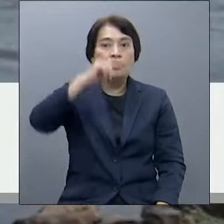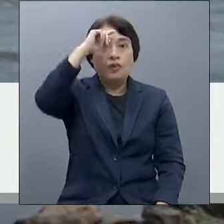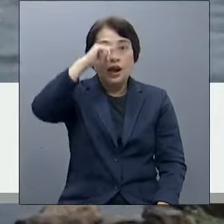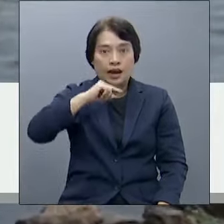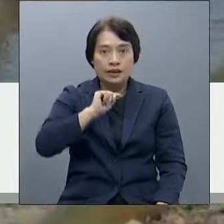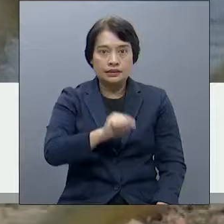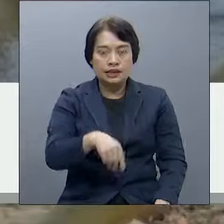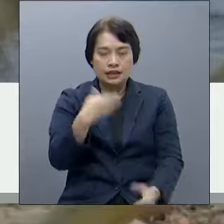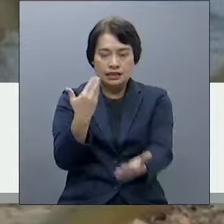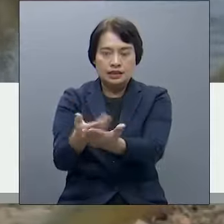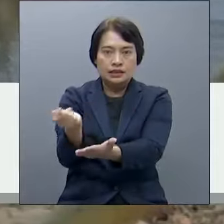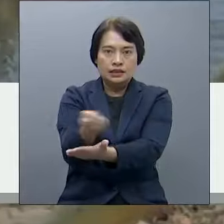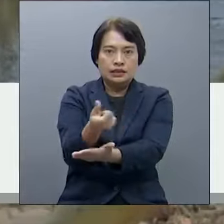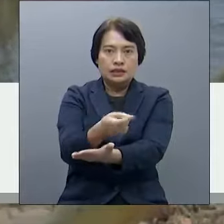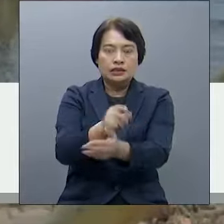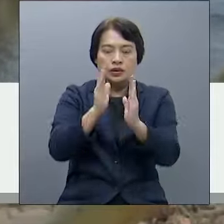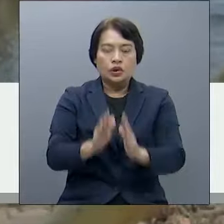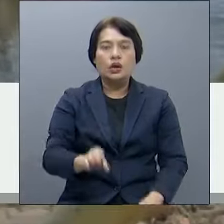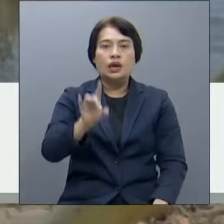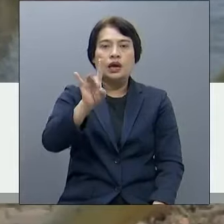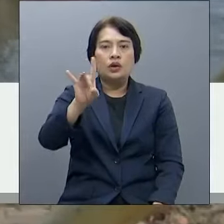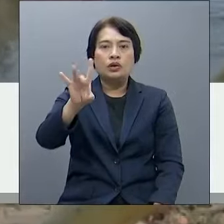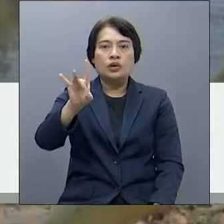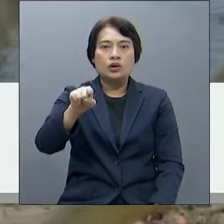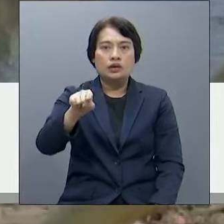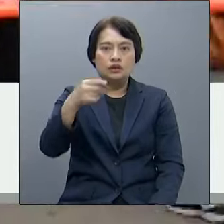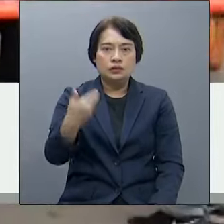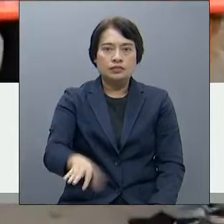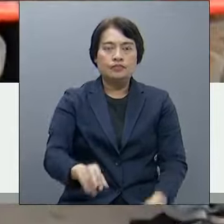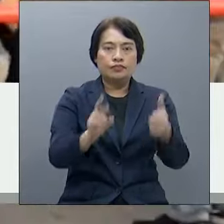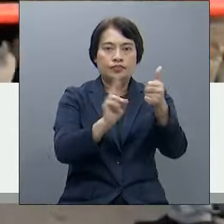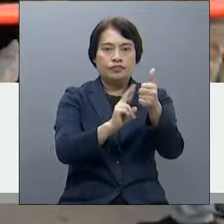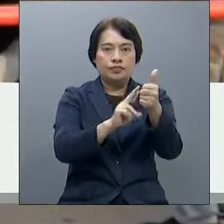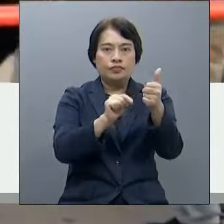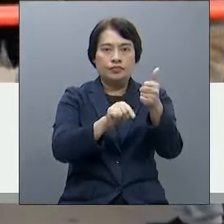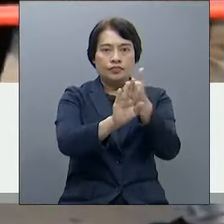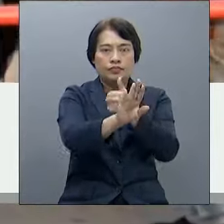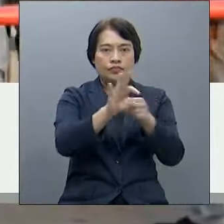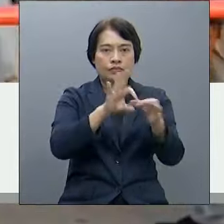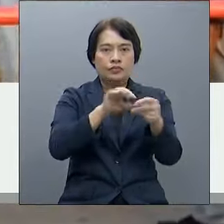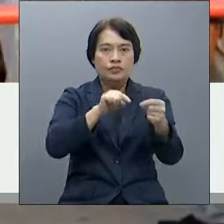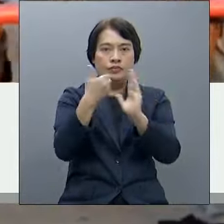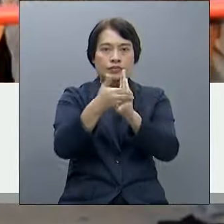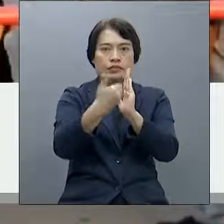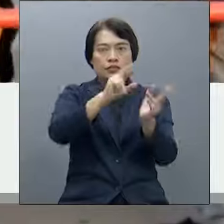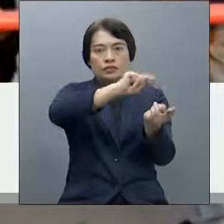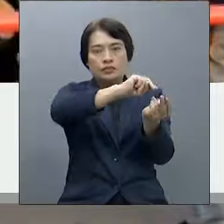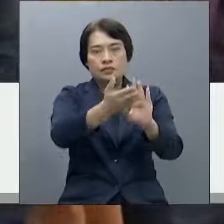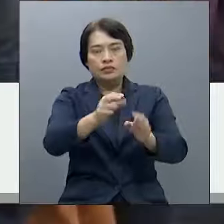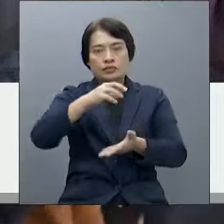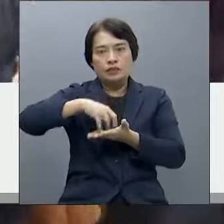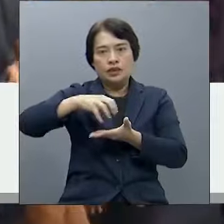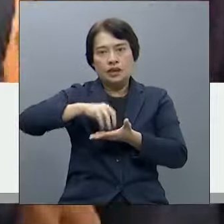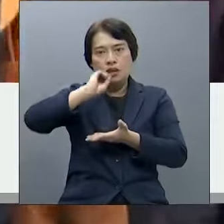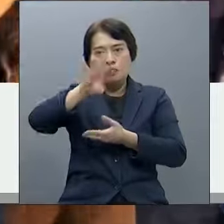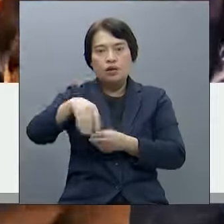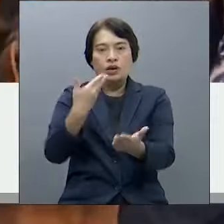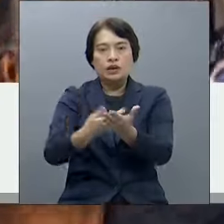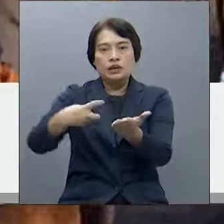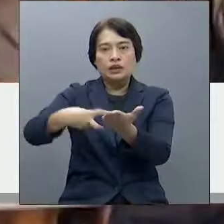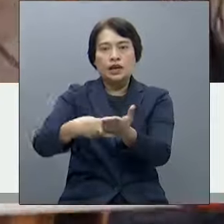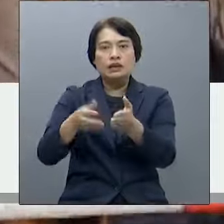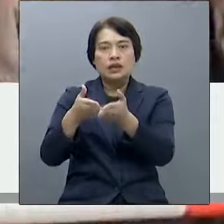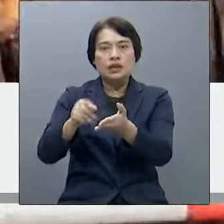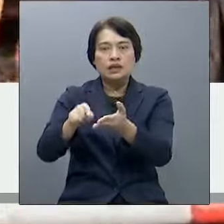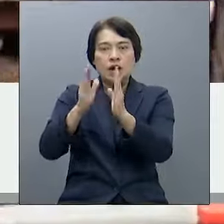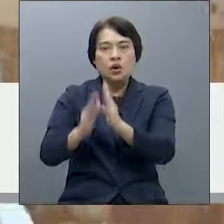จะเก็บค่าผ่านแดนคนละ 100บาทรองผู้อำนวยการรักษาความมั่นคงภายในจังหวัดนครพนมเปิดเผยว่าค่าตั๋วเรือโดยสารชาว